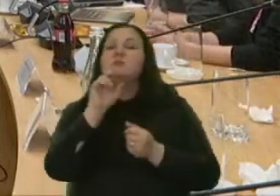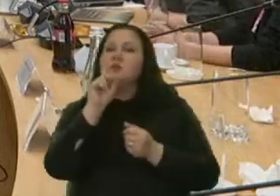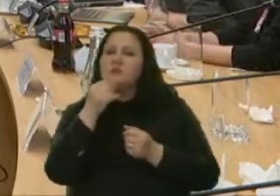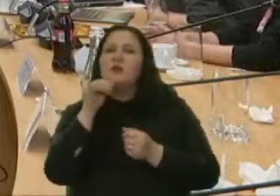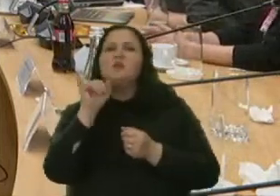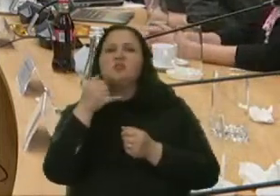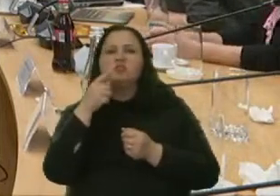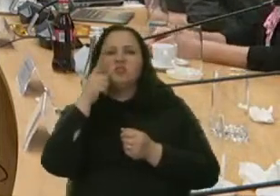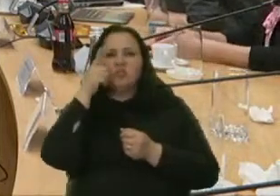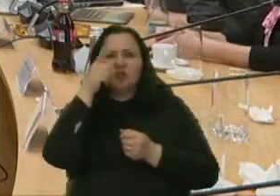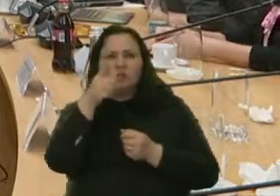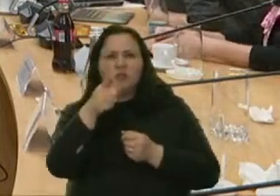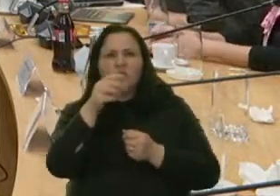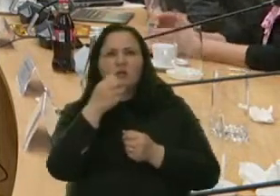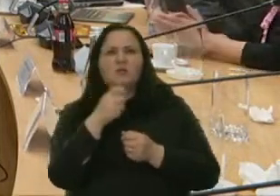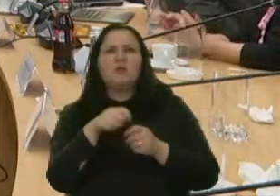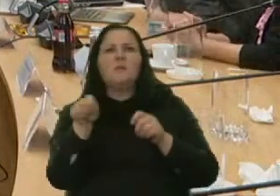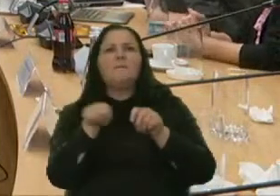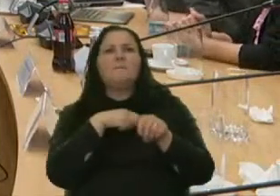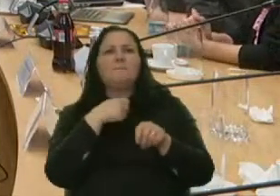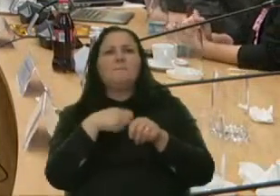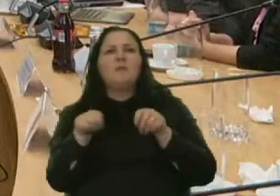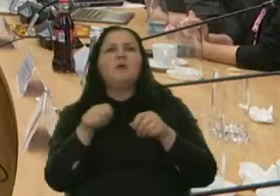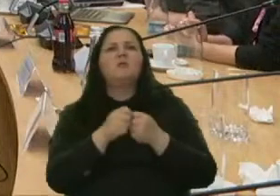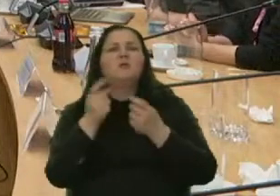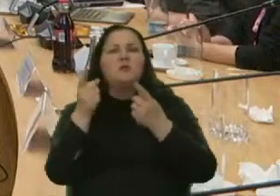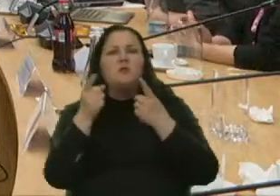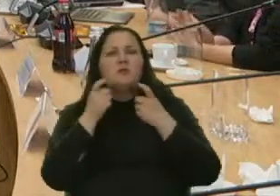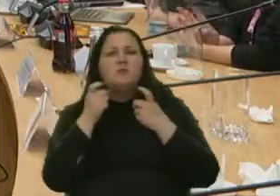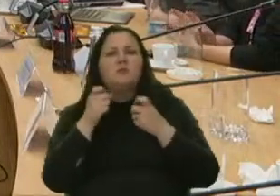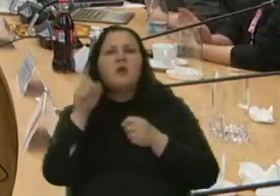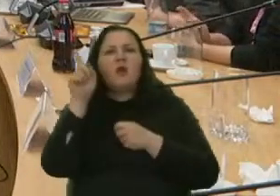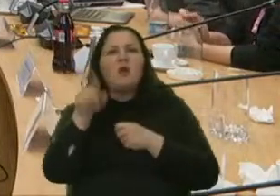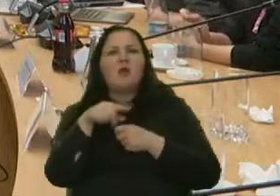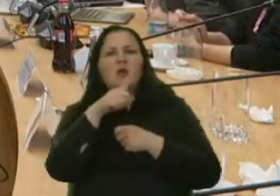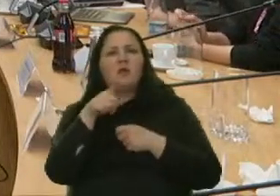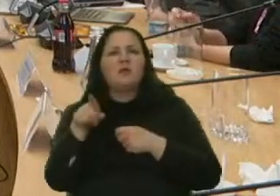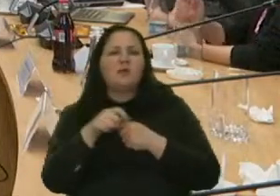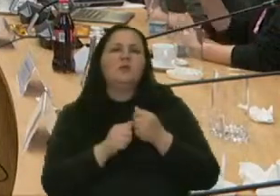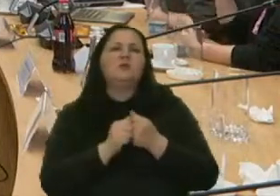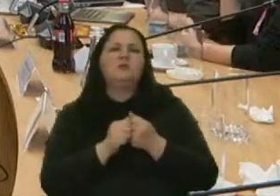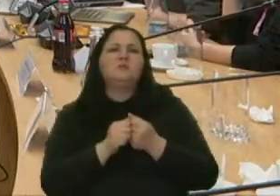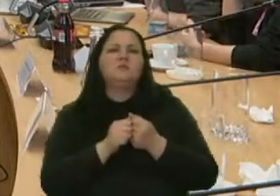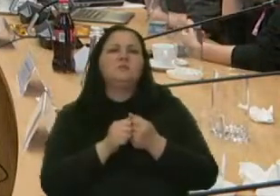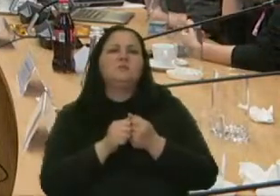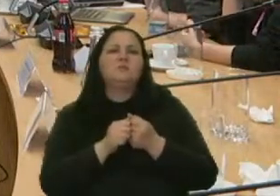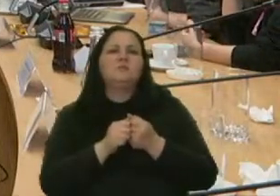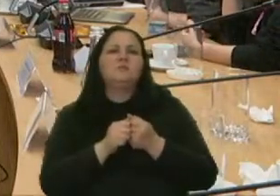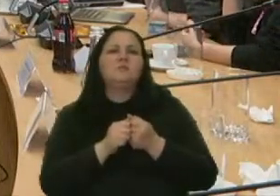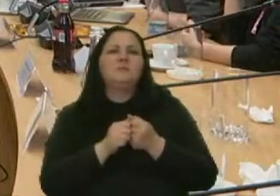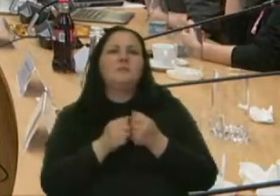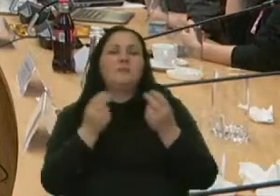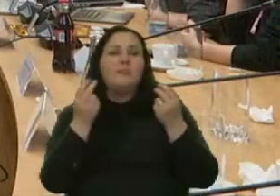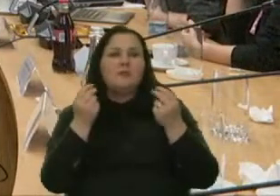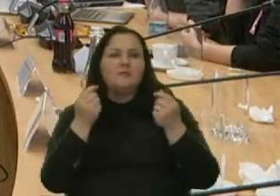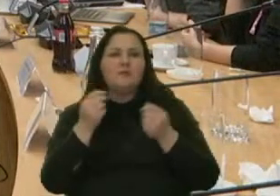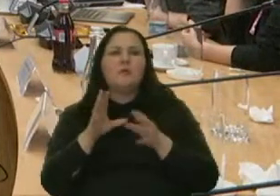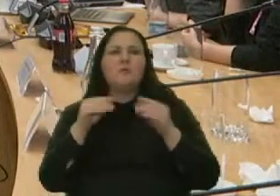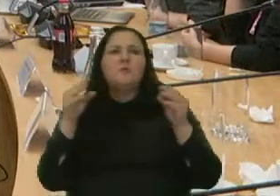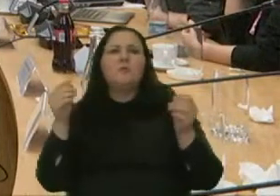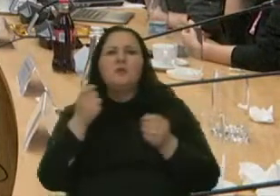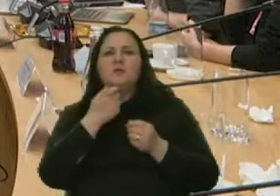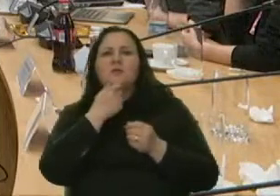articol din modificările aduse anihilează de fapt beneficiul multianual tății putem finanțării multianuale